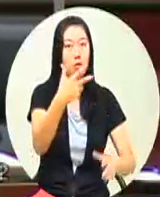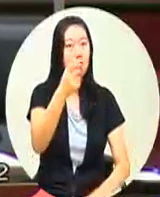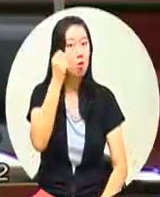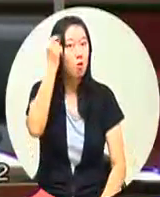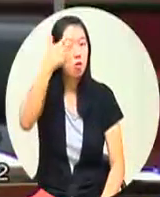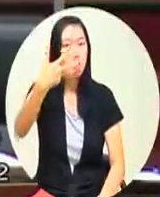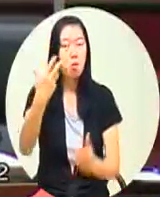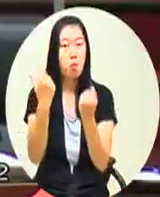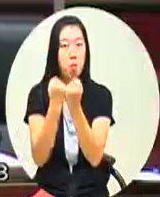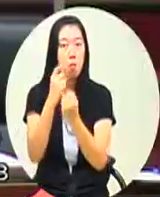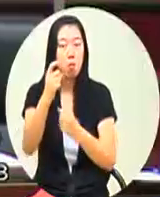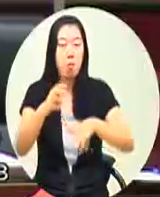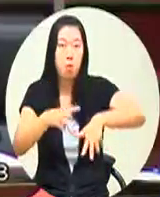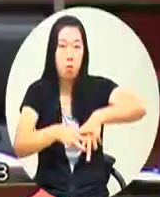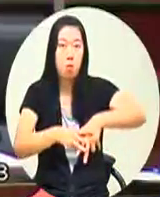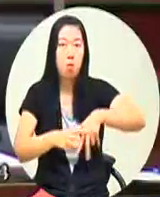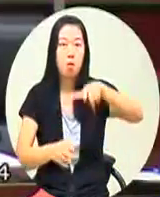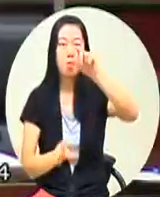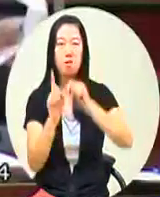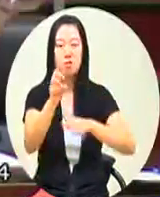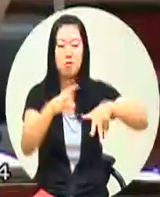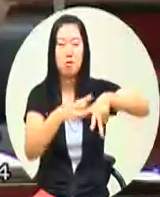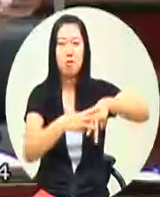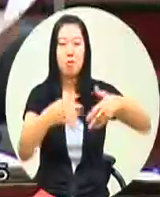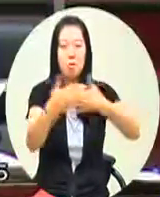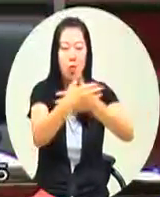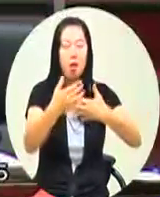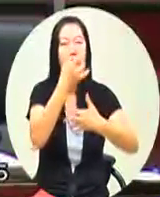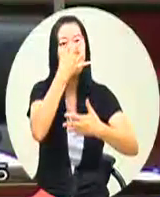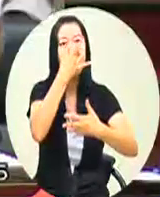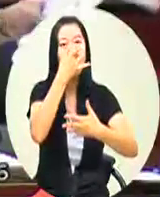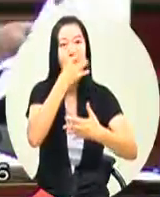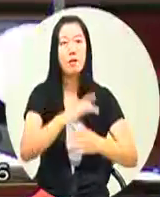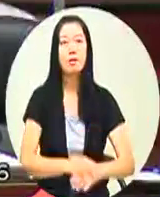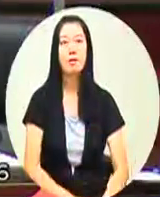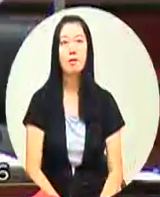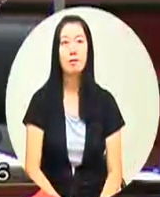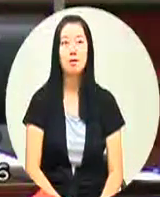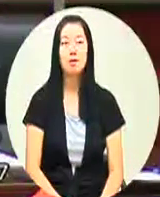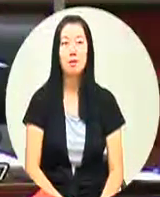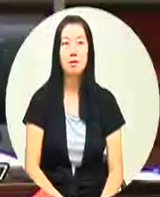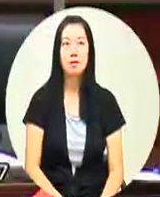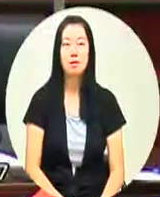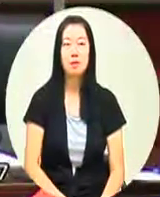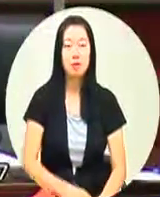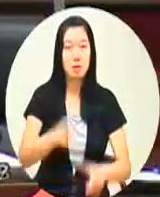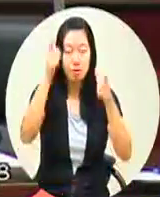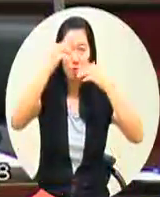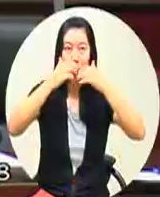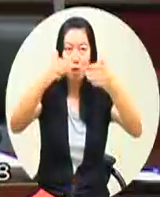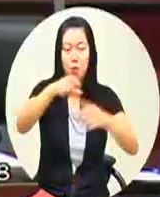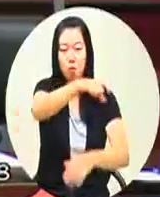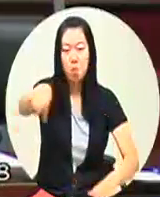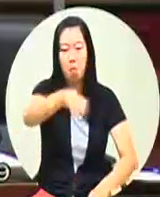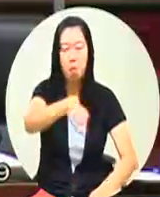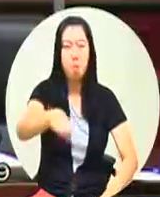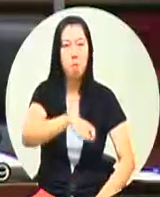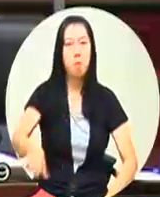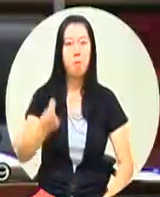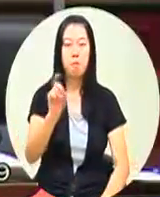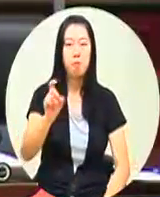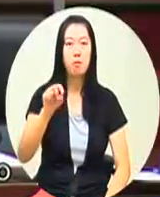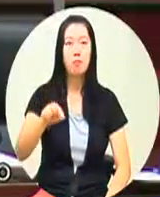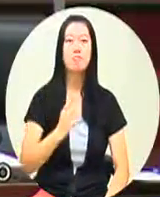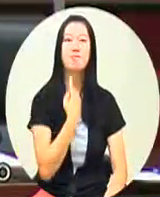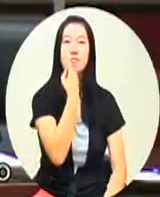6合7贤8德9如，再来就石泉，只有石泉路没打通啊。高雄市呢，横向总共有10条道路，只有这一条没打通。而没打